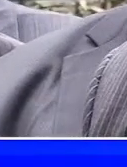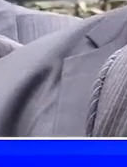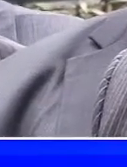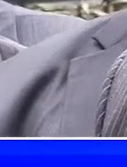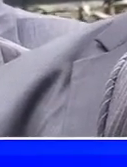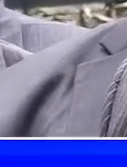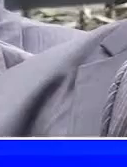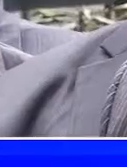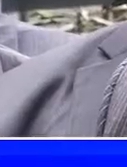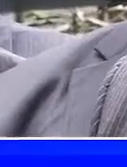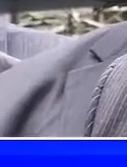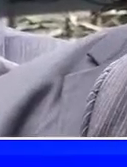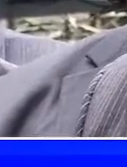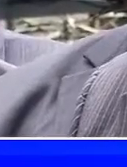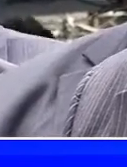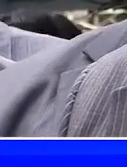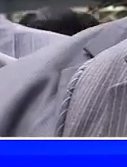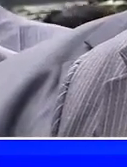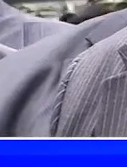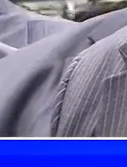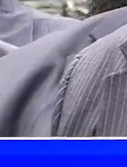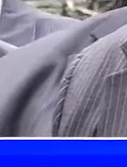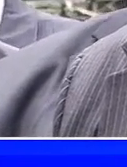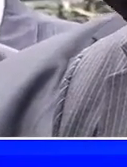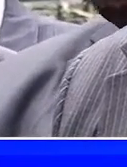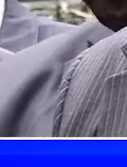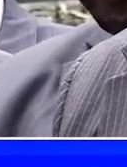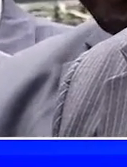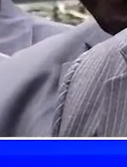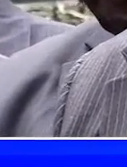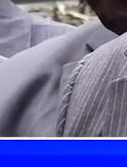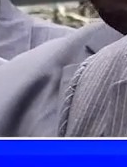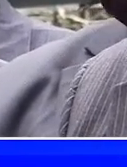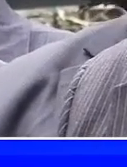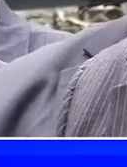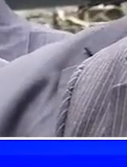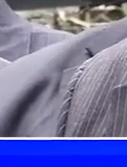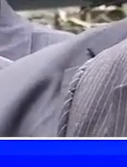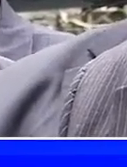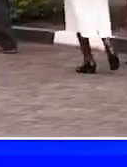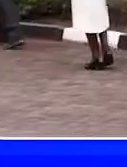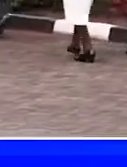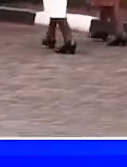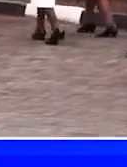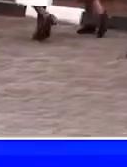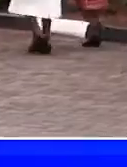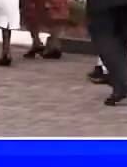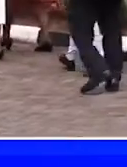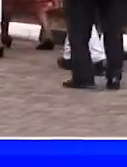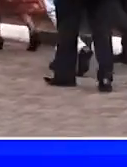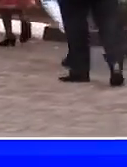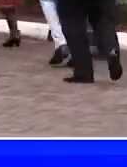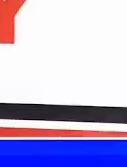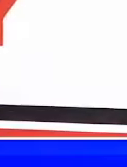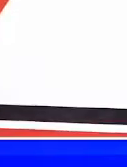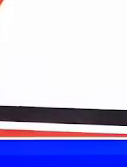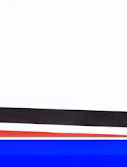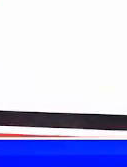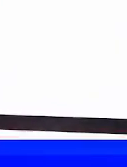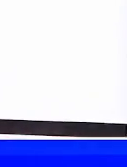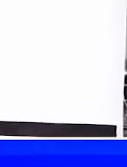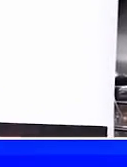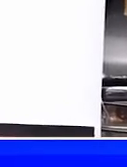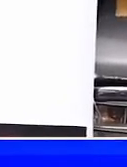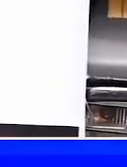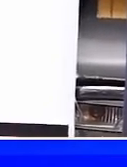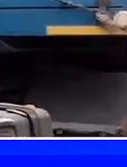every month we ensure that we send out these consignments. Huku wizara ya elimu ikianza kutoa chakula